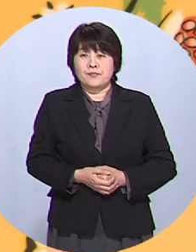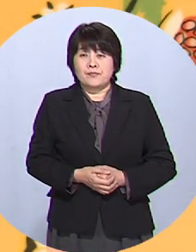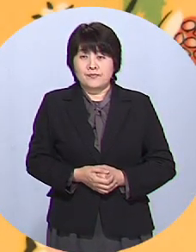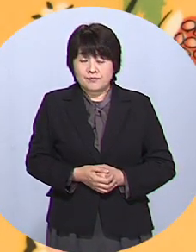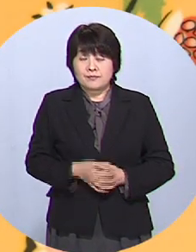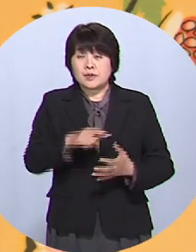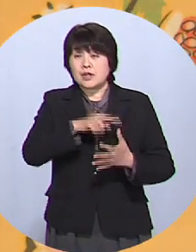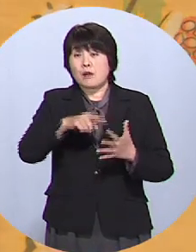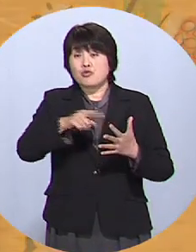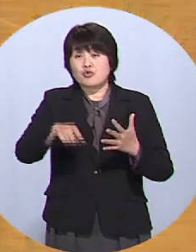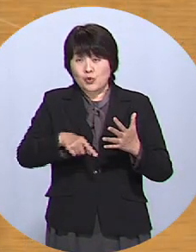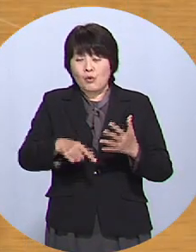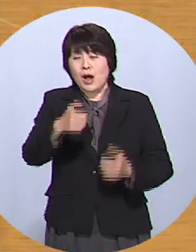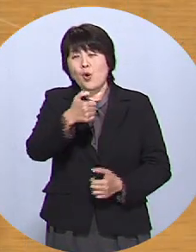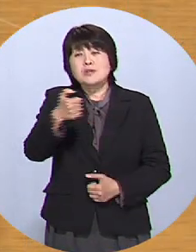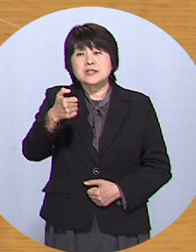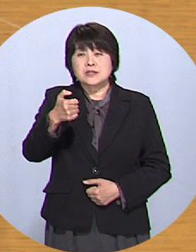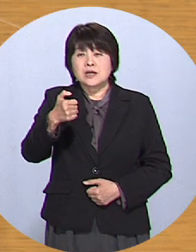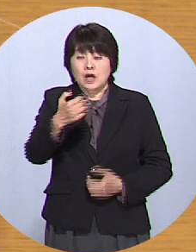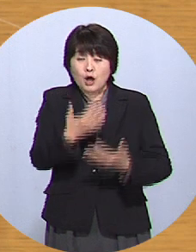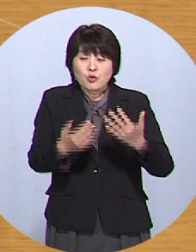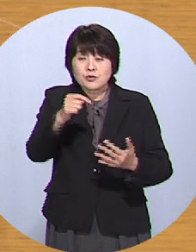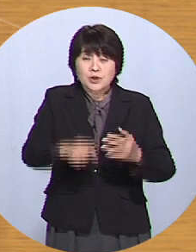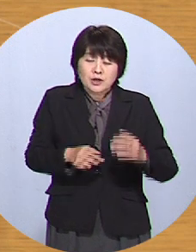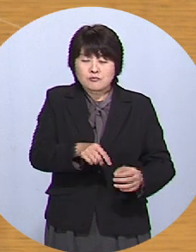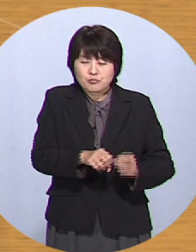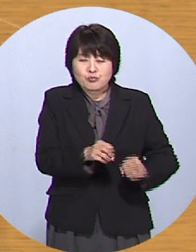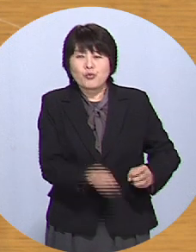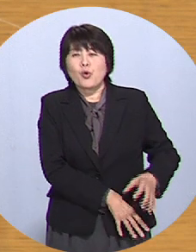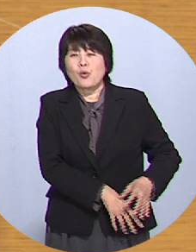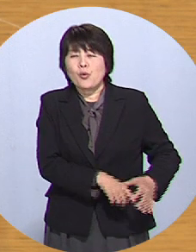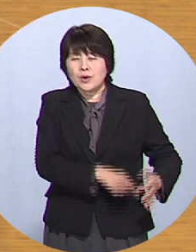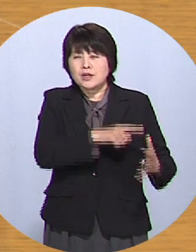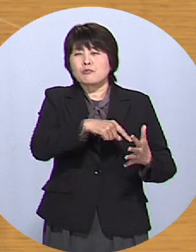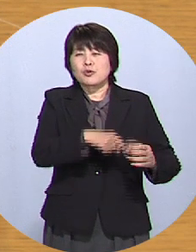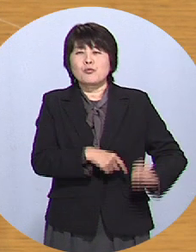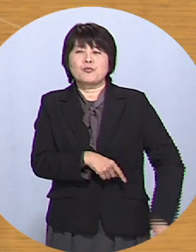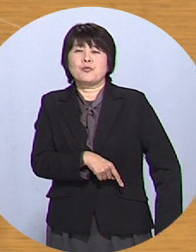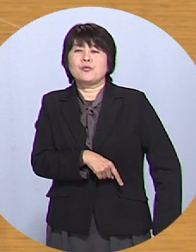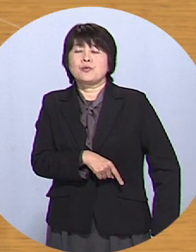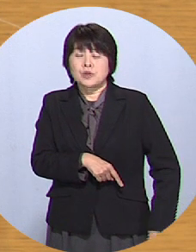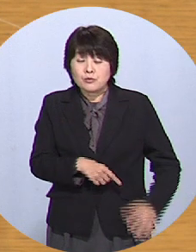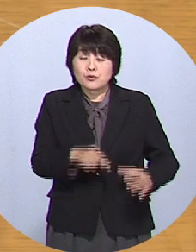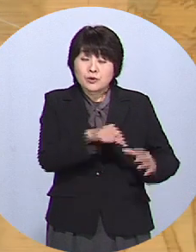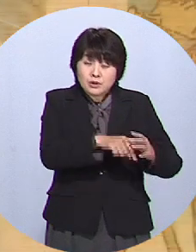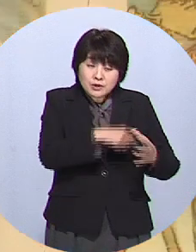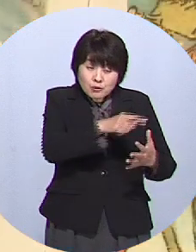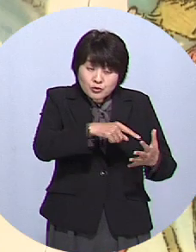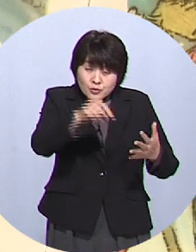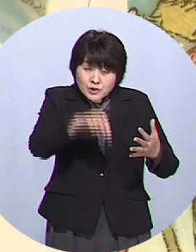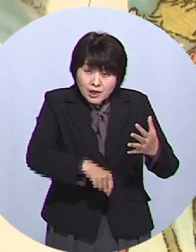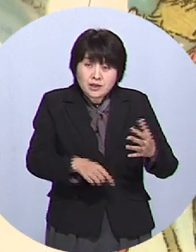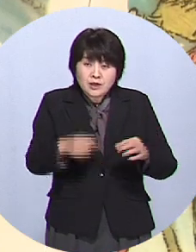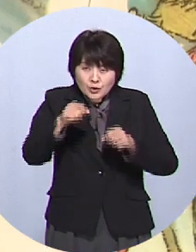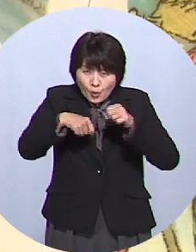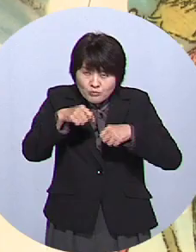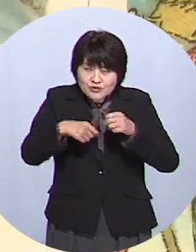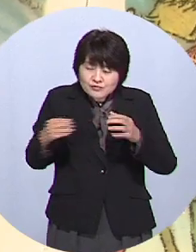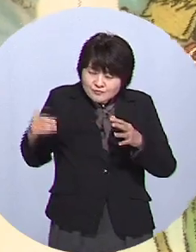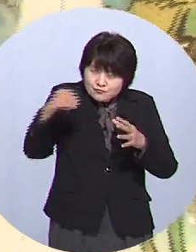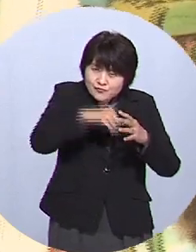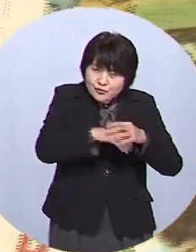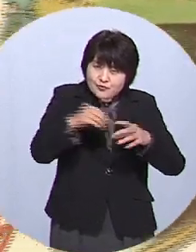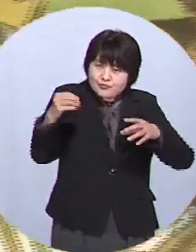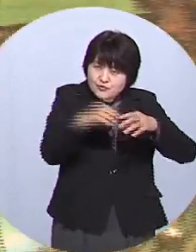手袋はおじいさんが森で落とした手袋の中にいろんな動物がどんどん入ってくるというお話。